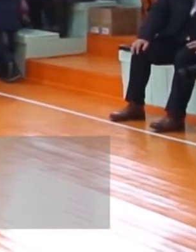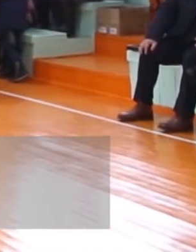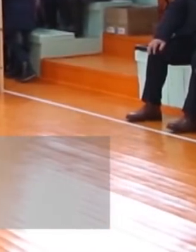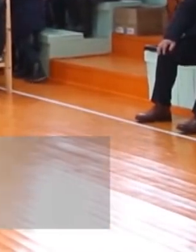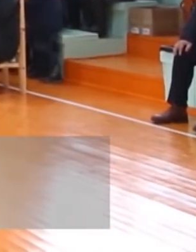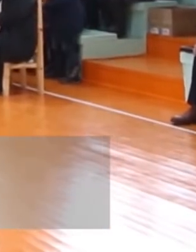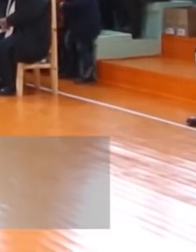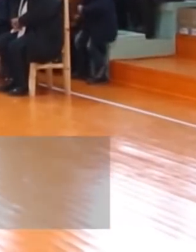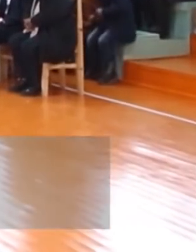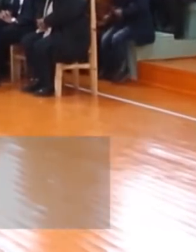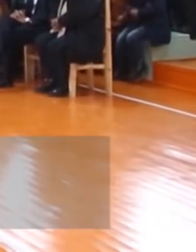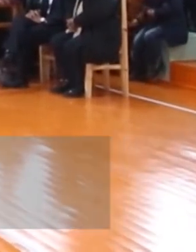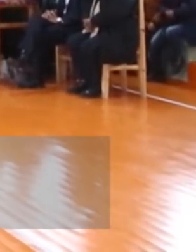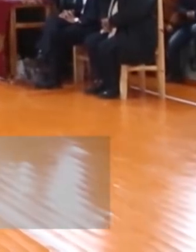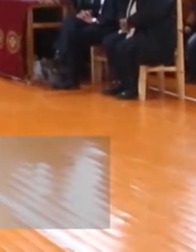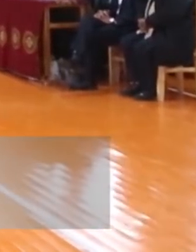оруулалтаар гүйцэтгэжээ.